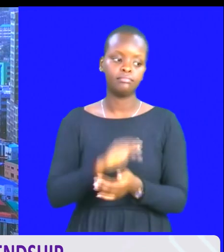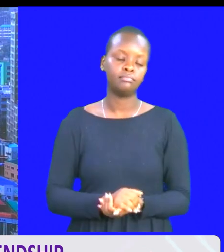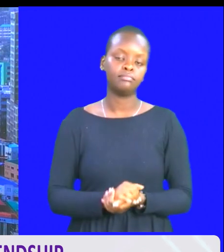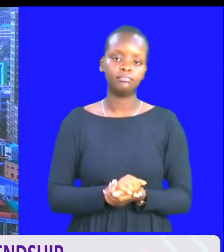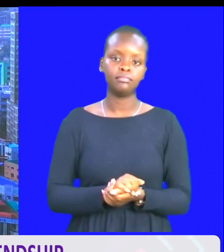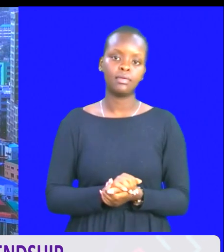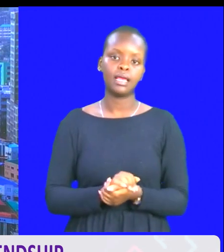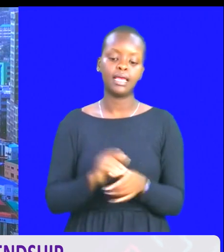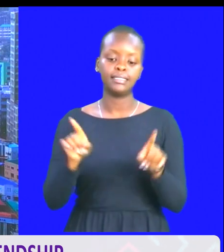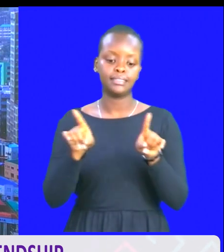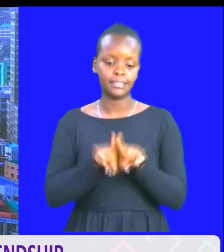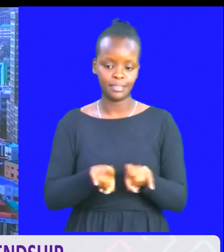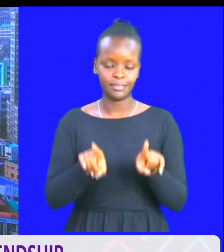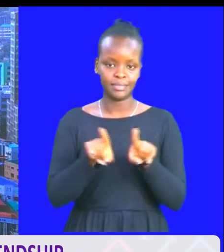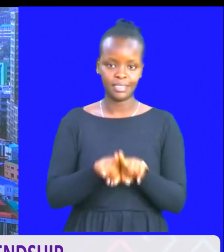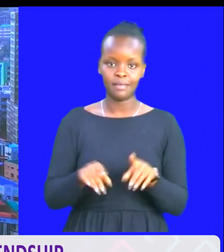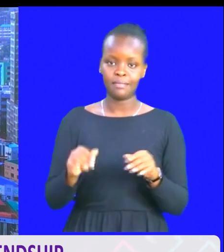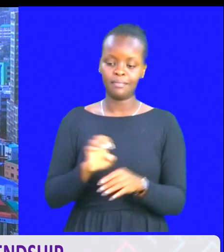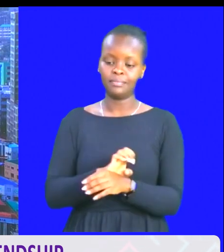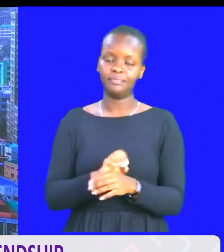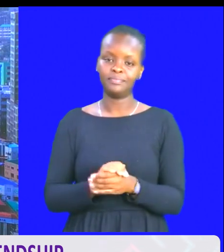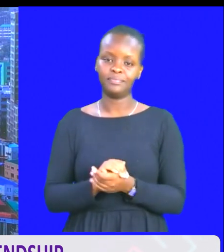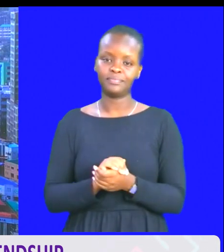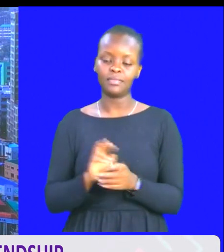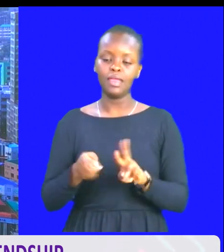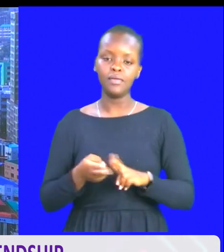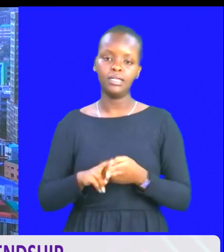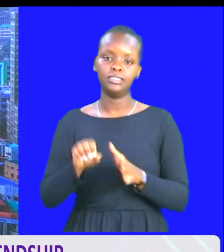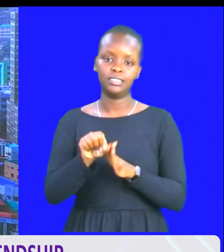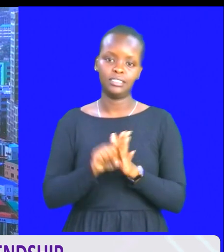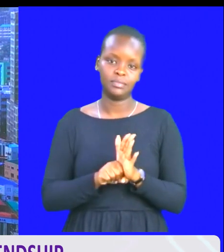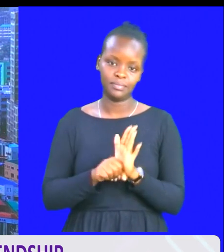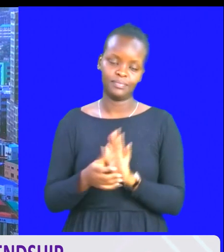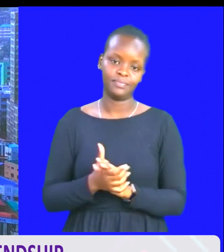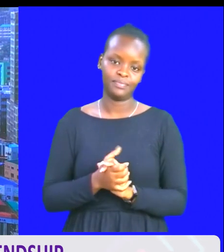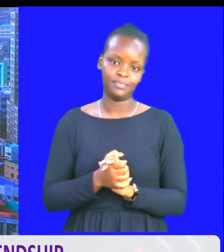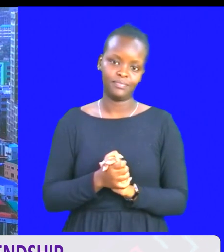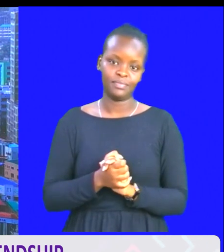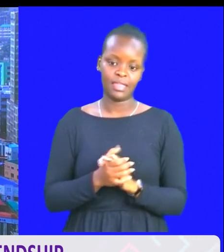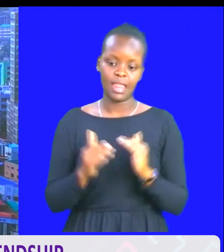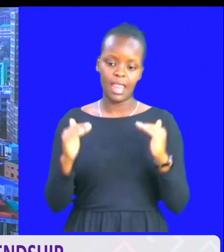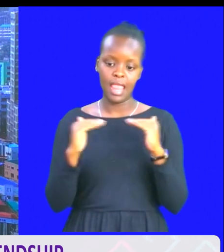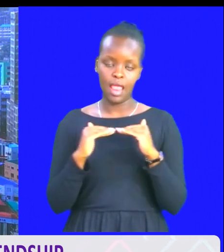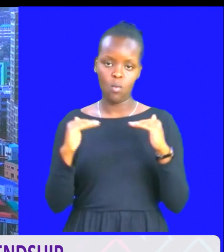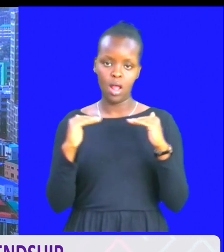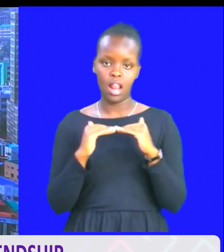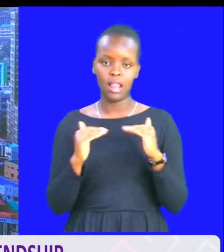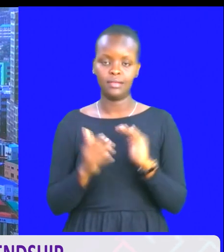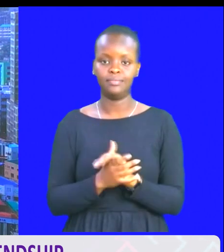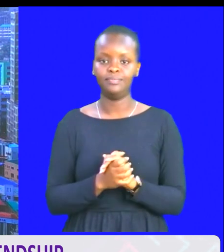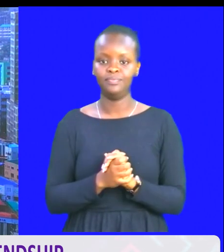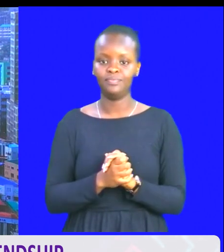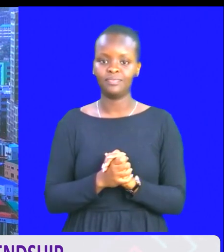anakuambia mutual relationship is very important. Sio vile TD alikuwa anasema nipelekupe, sawa?